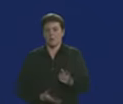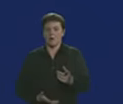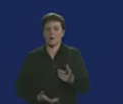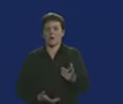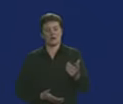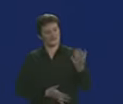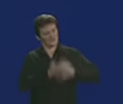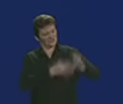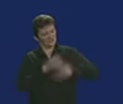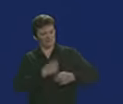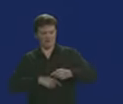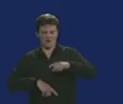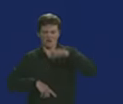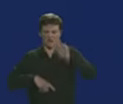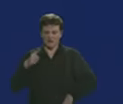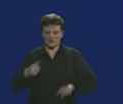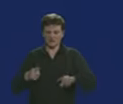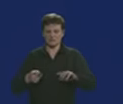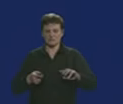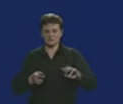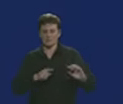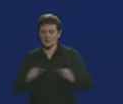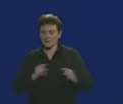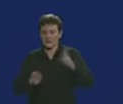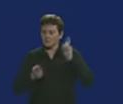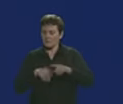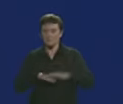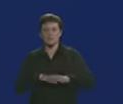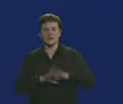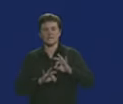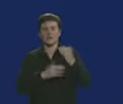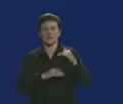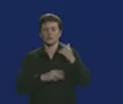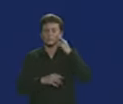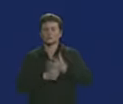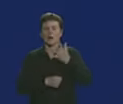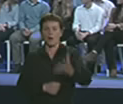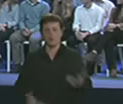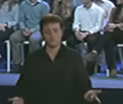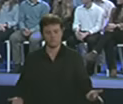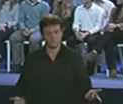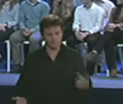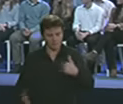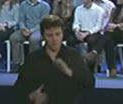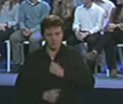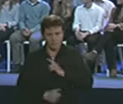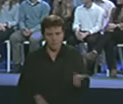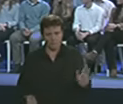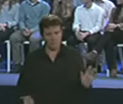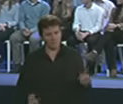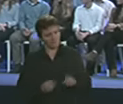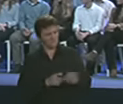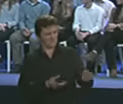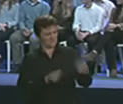de discuter, de débattre entre nous de ce que doit être notre politique d'immigration pour les 5 années qui viennent. Je n'accepte pas qu'on pose comme